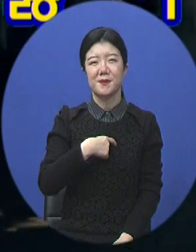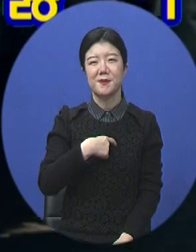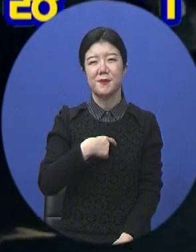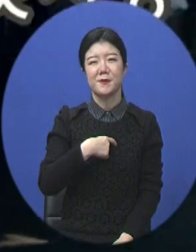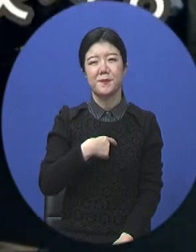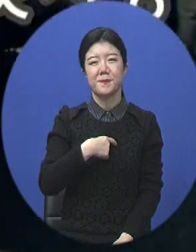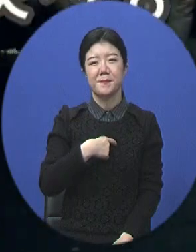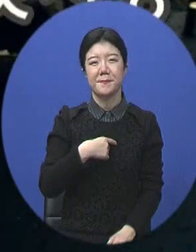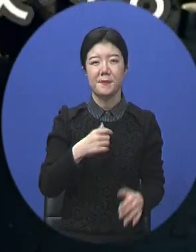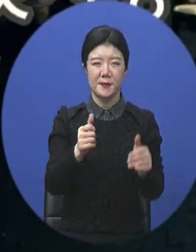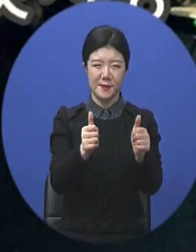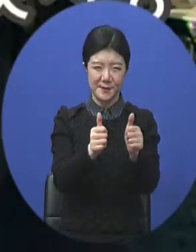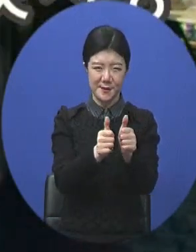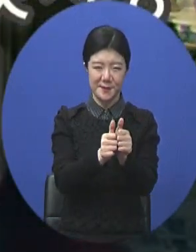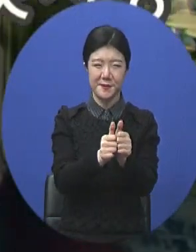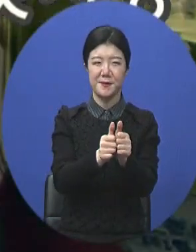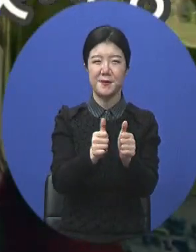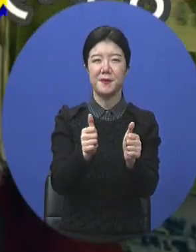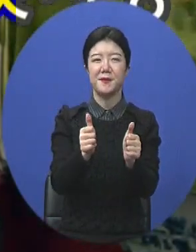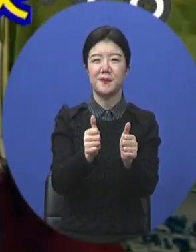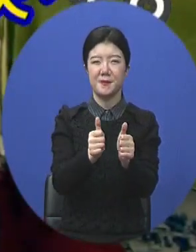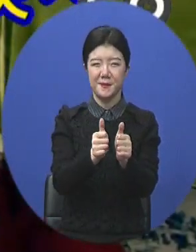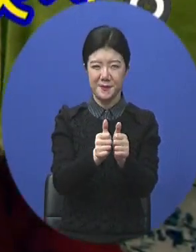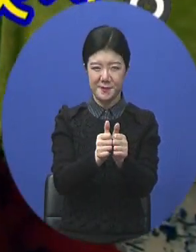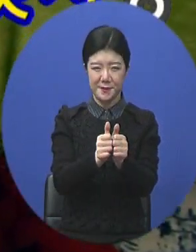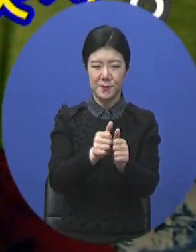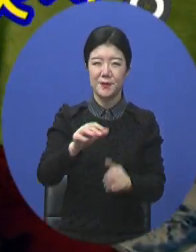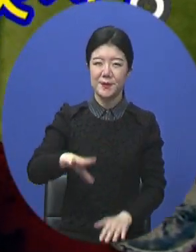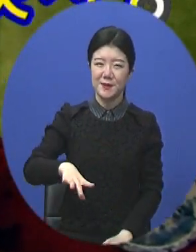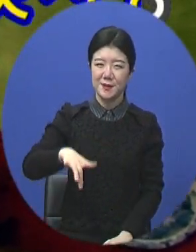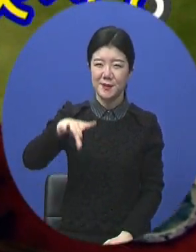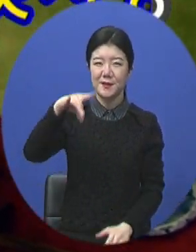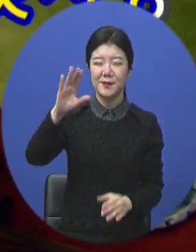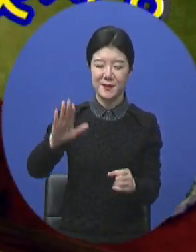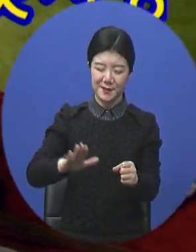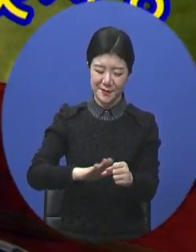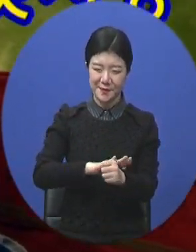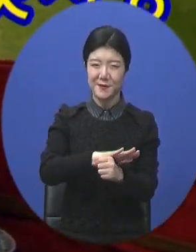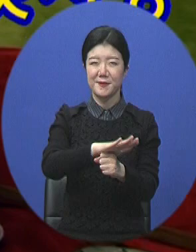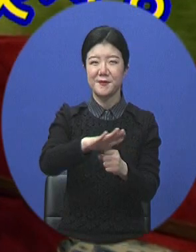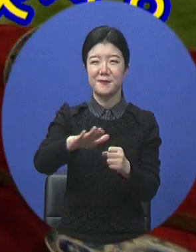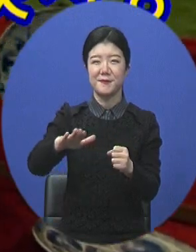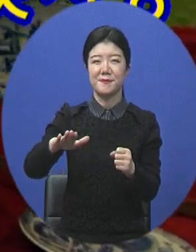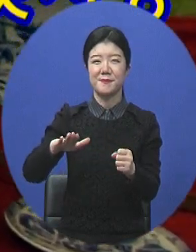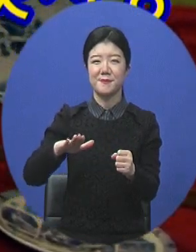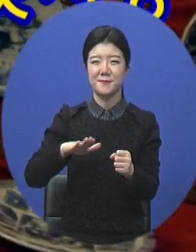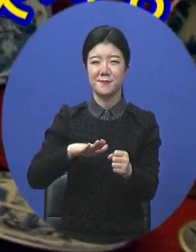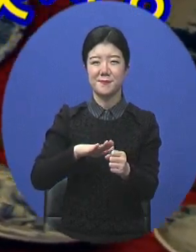사나이 저 사랑